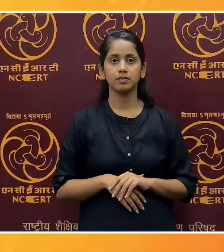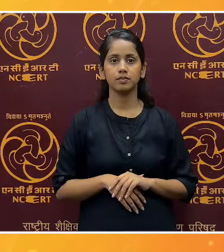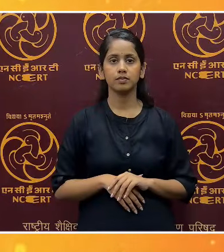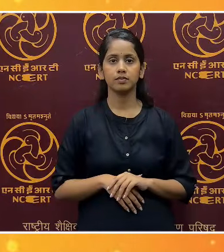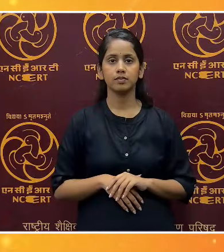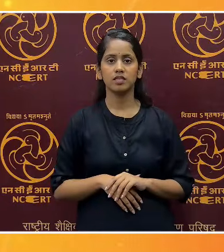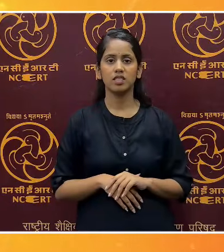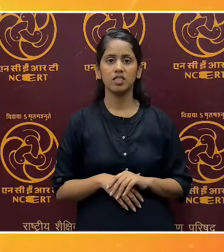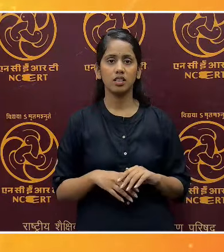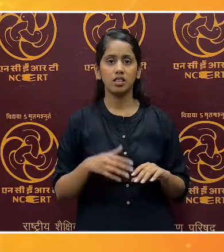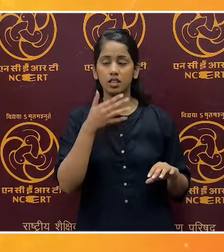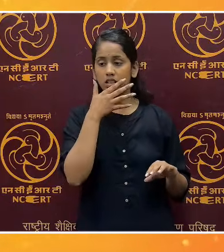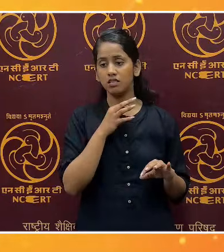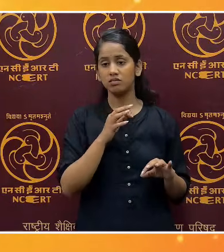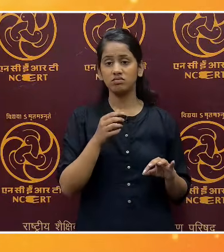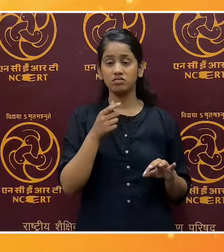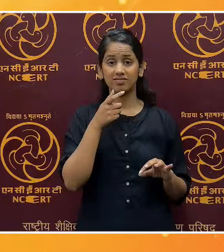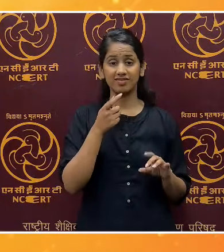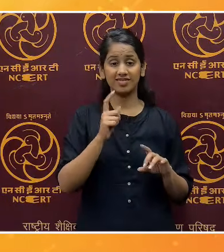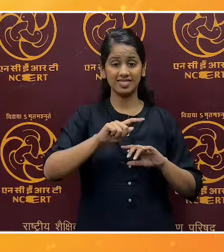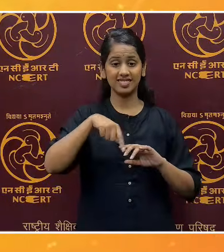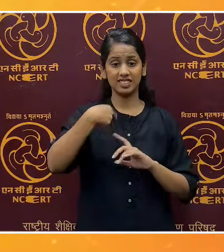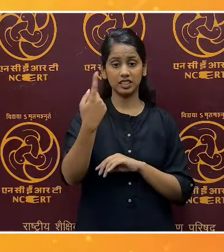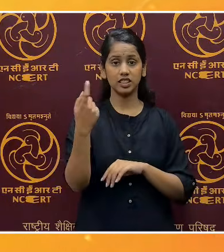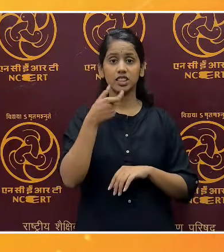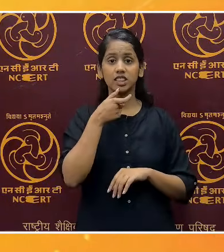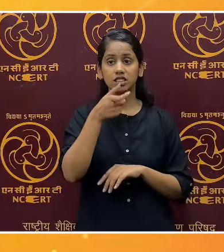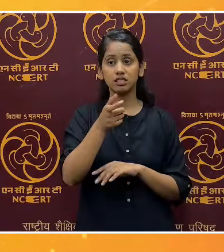कुछ ज्यादा ही लेट हो गया चाचा जी को।